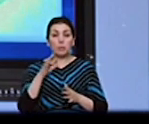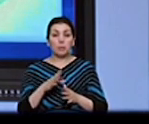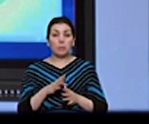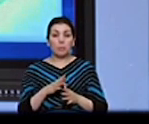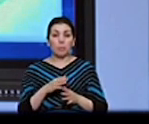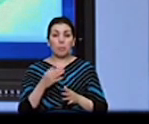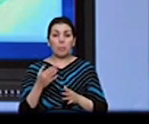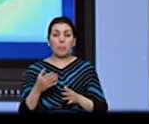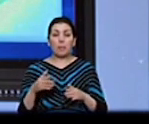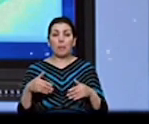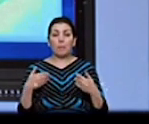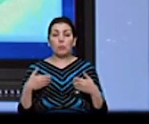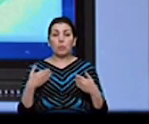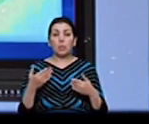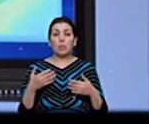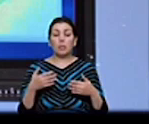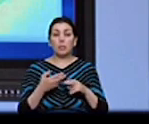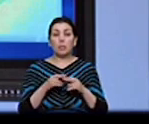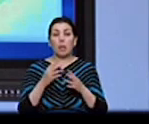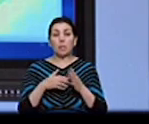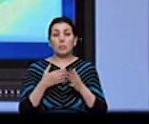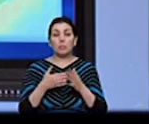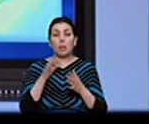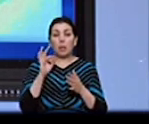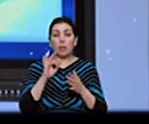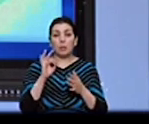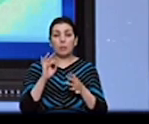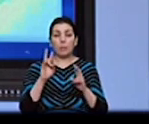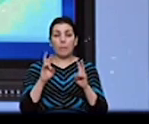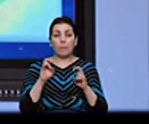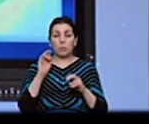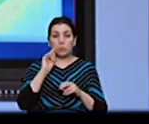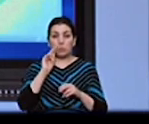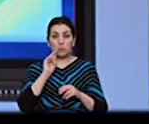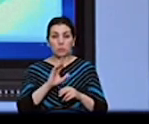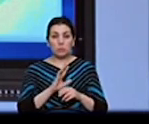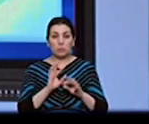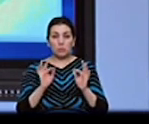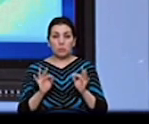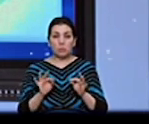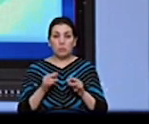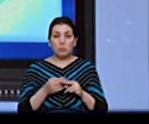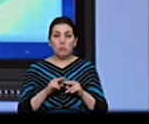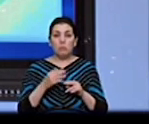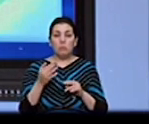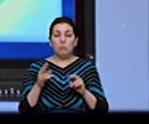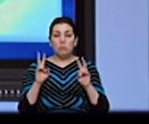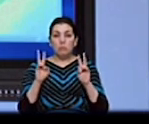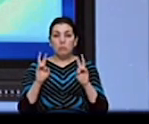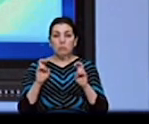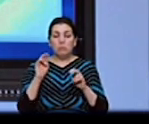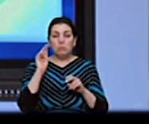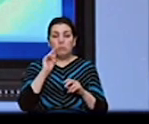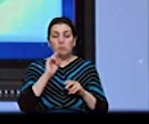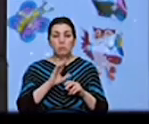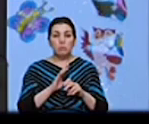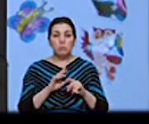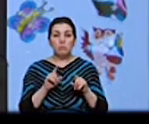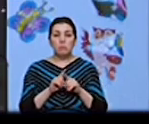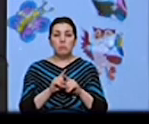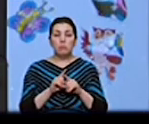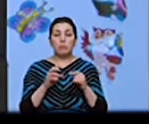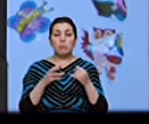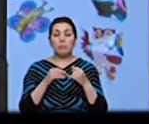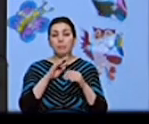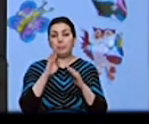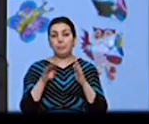biz sizlar bilan foydali qazilmalar haqida mavzu o'tgan edik, to'g'rimi bolajonlar? Demak, ana shu mavzuda o'tganimizdek, yer